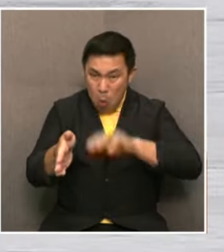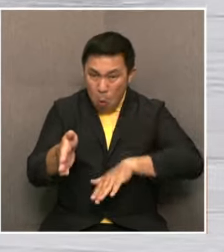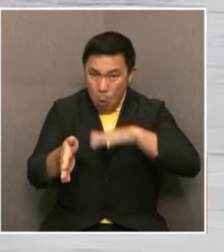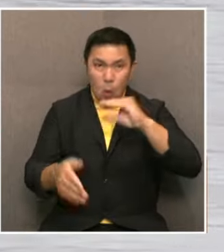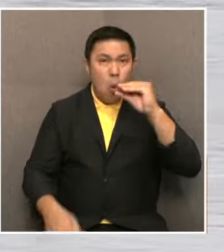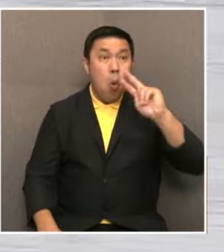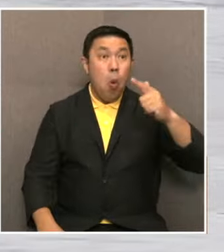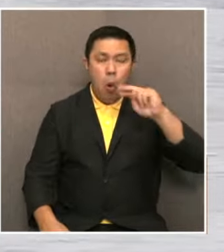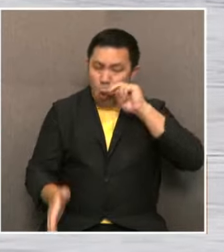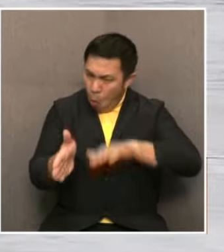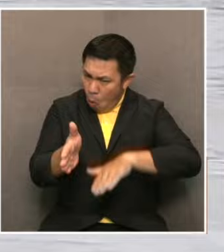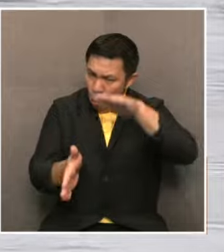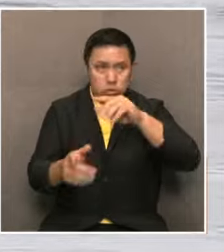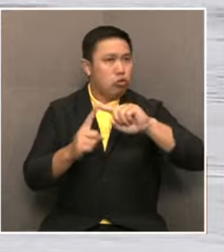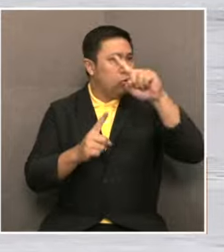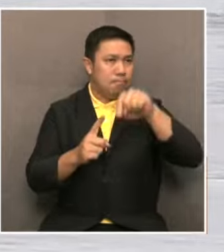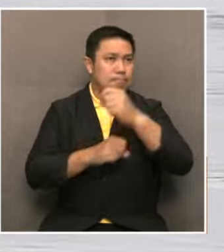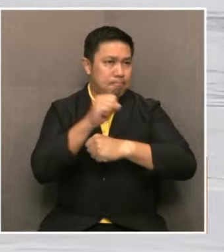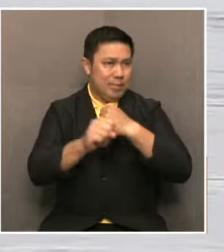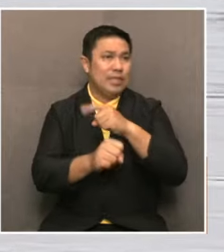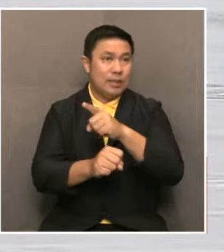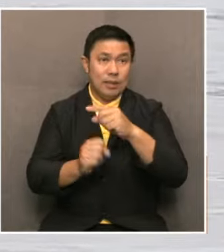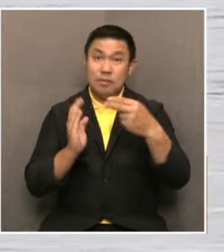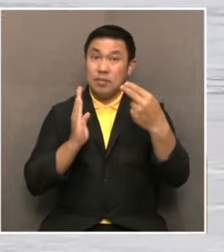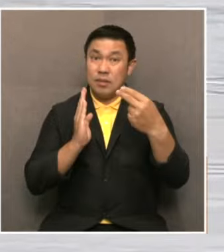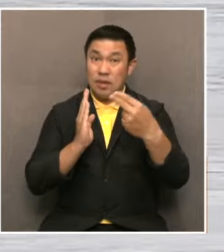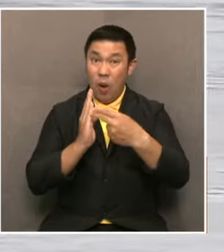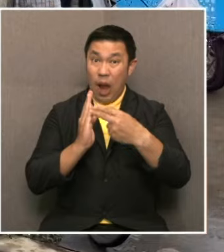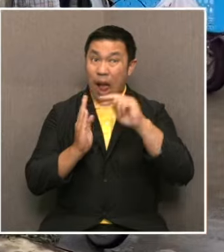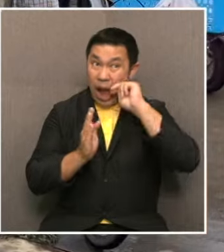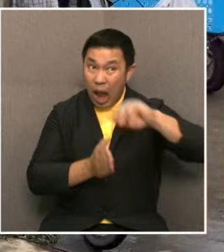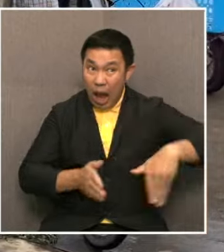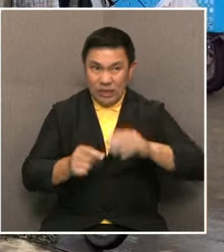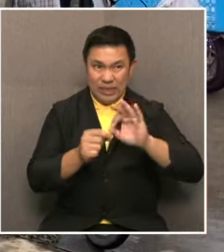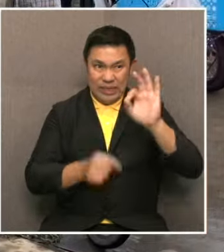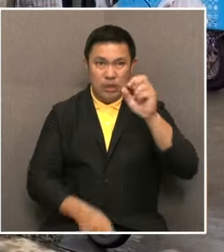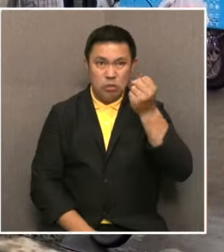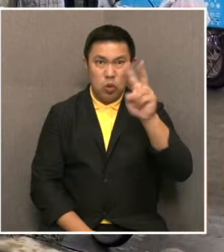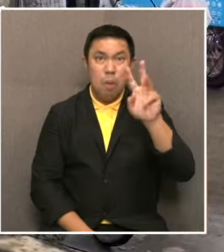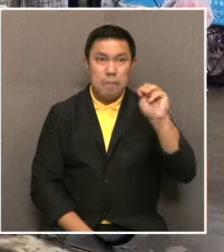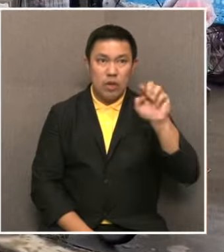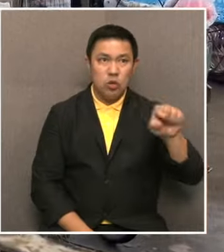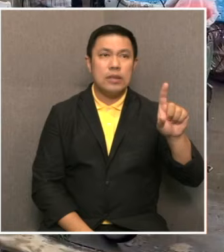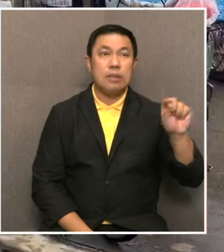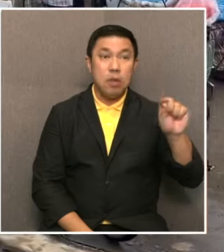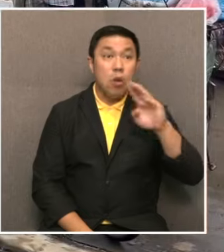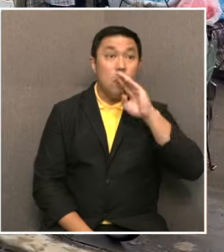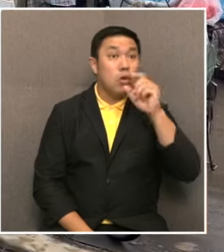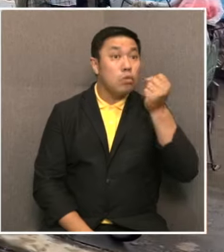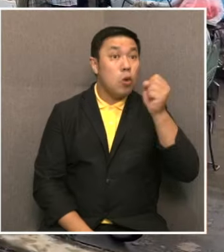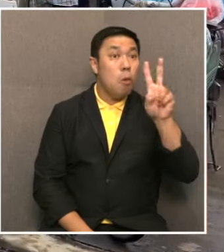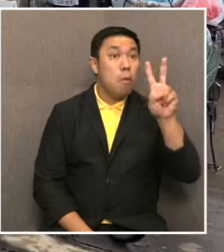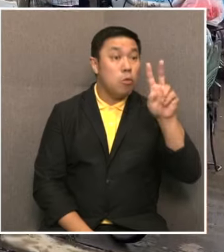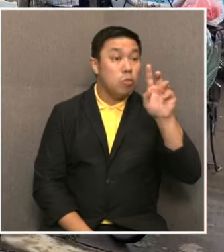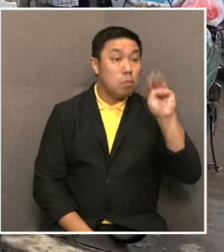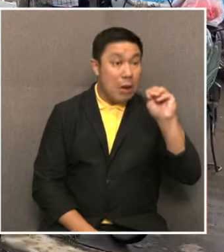ปีค่ะซึ่งตลิ่งแม่น้ำโขงที่จังหวัดหนองคายรับได้อยู่ที่ 12ม 20ซมหากเกินกว่านี้นะคะก็จะ